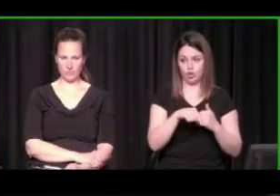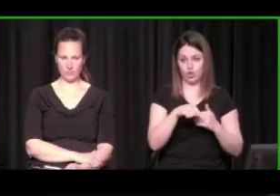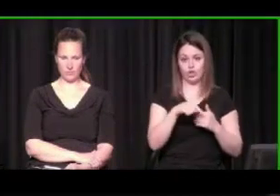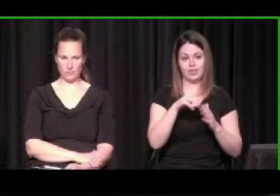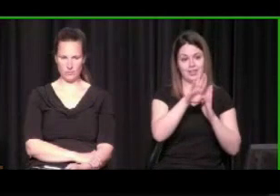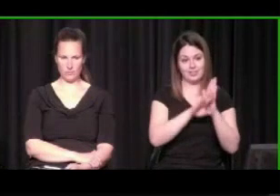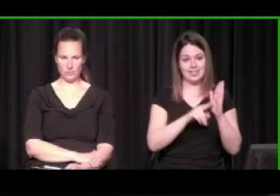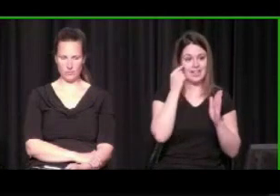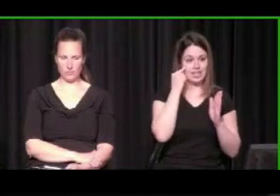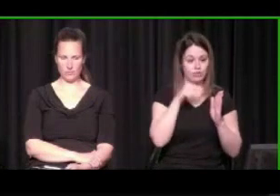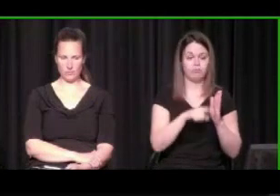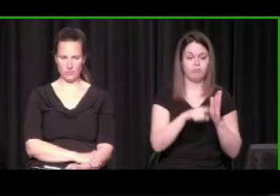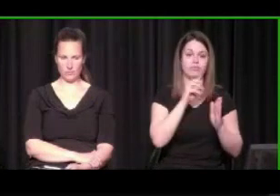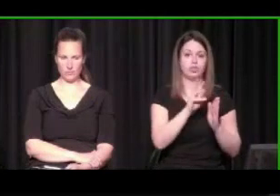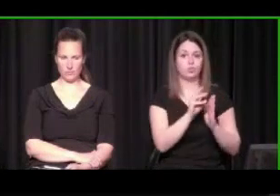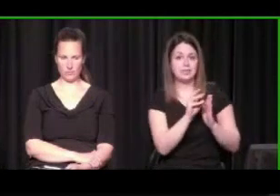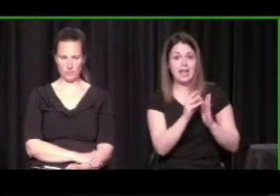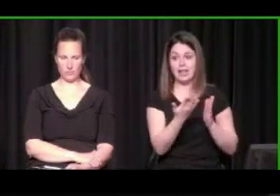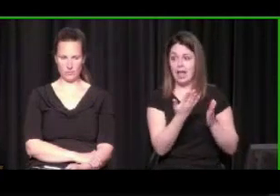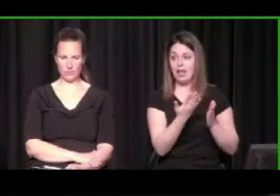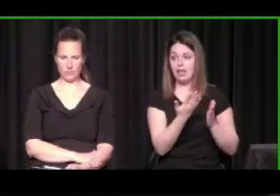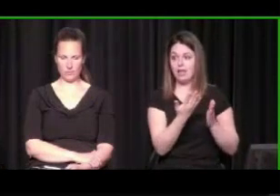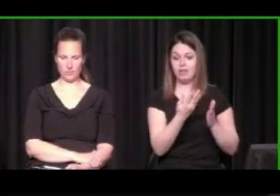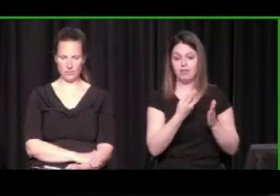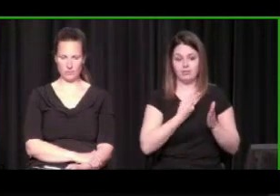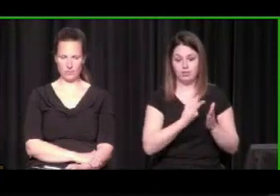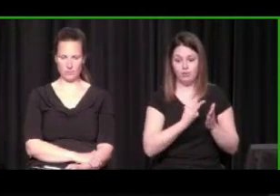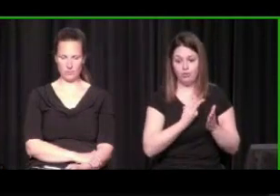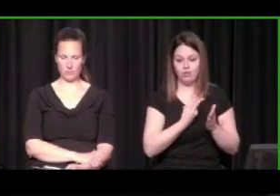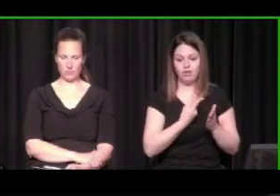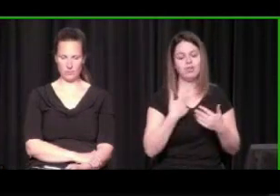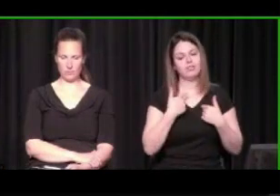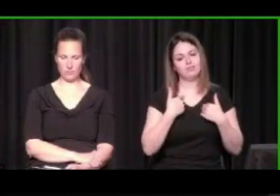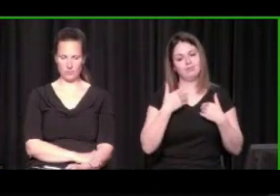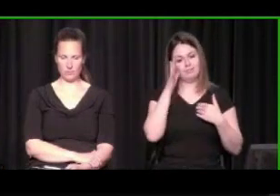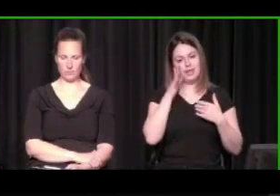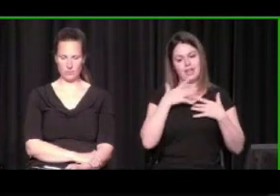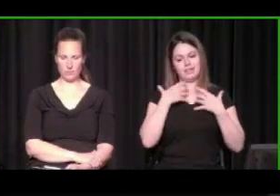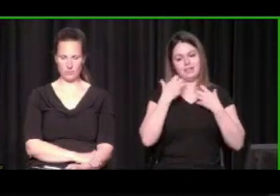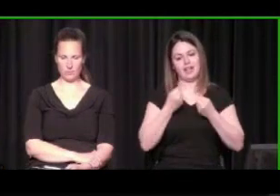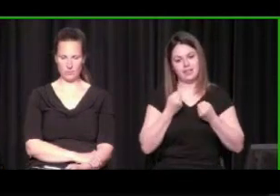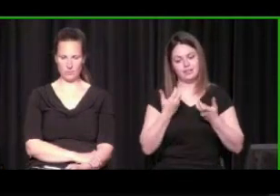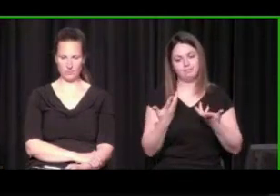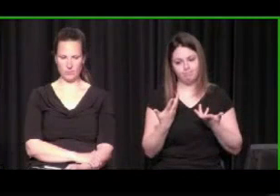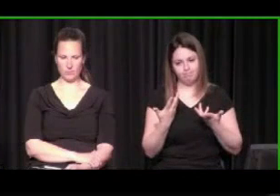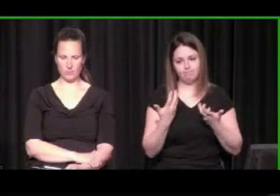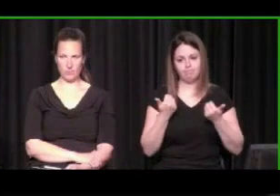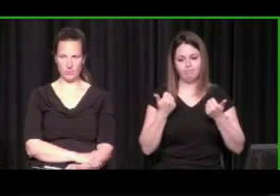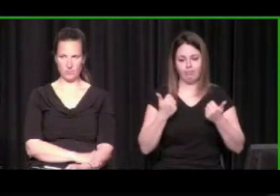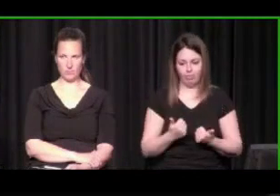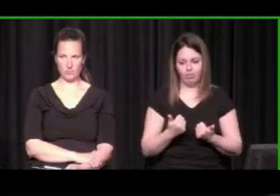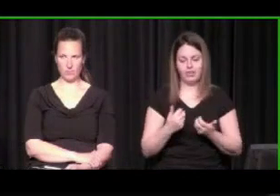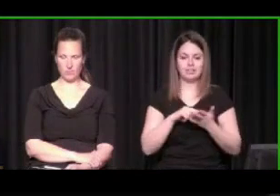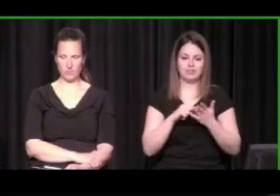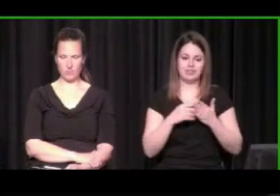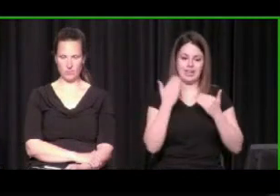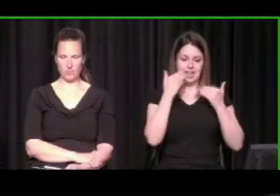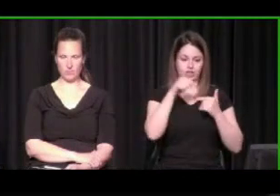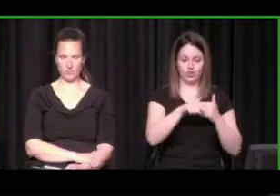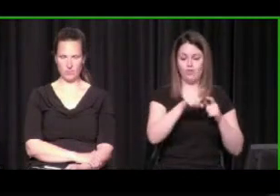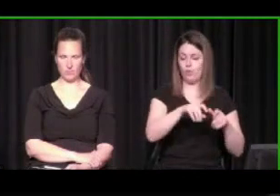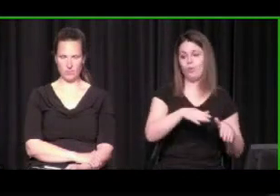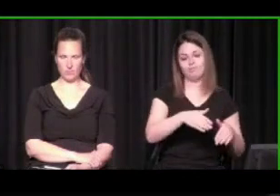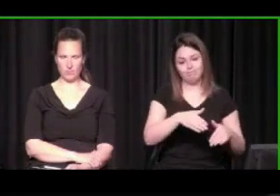déficience intellectuelle qui est peut-être rendu à 60 ans également. Donc parfois, l'état de santé du parent fait en sorte que cet adulte-là